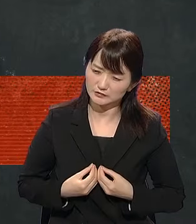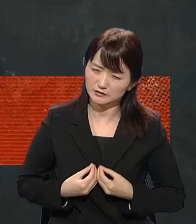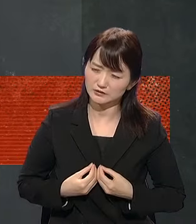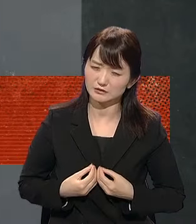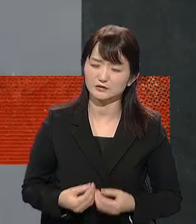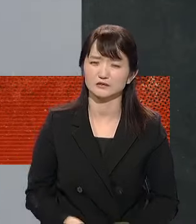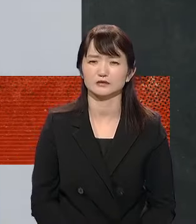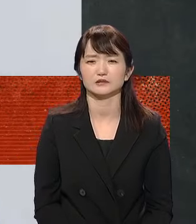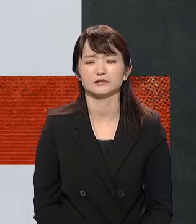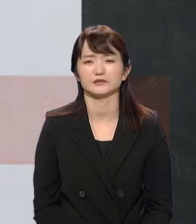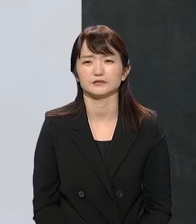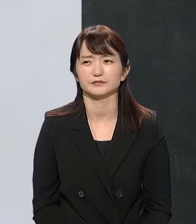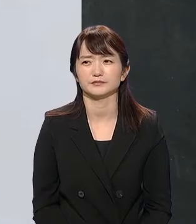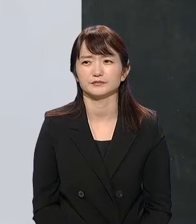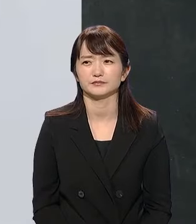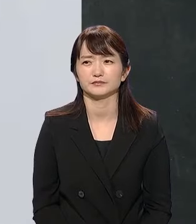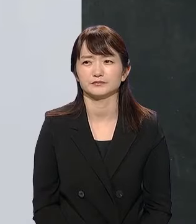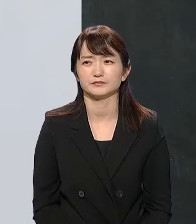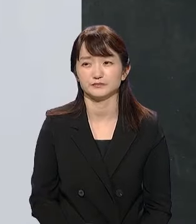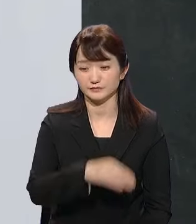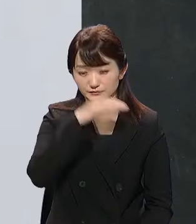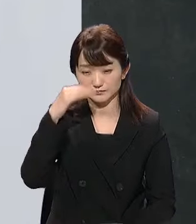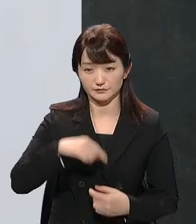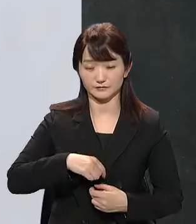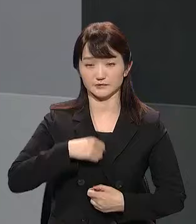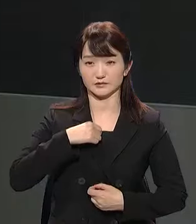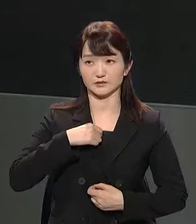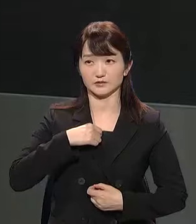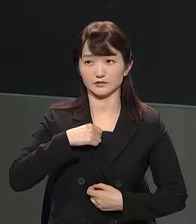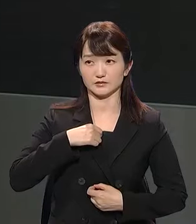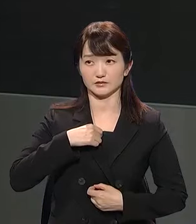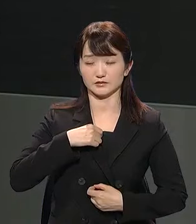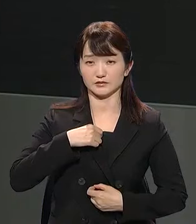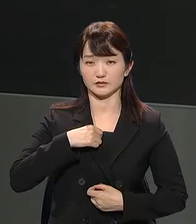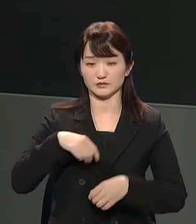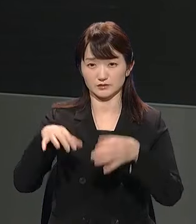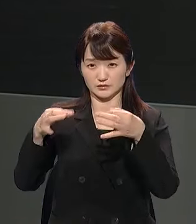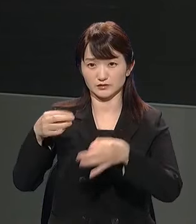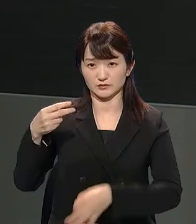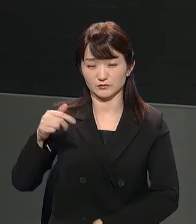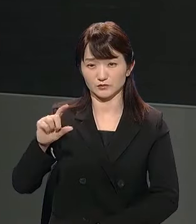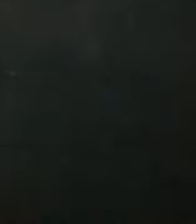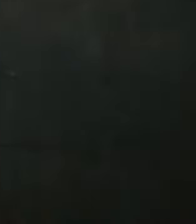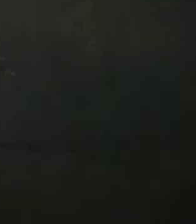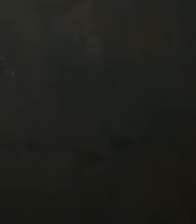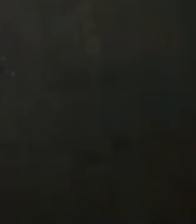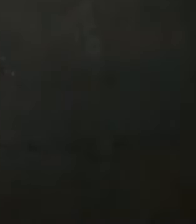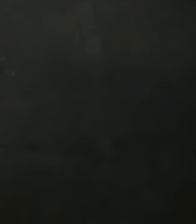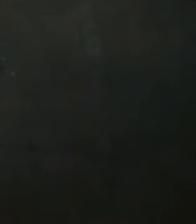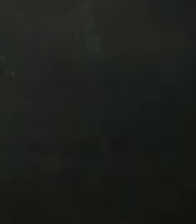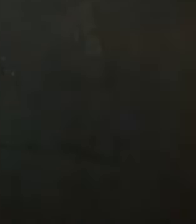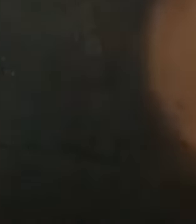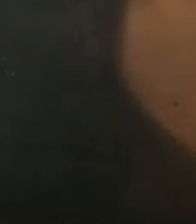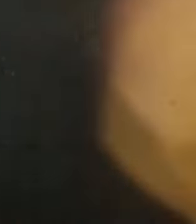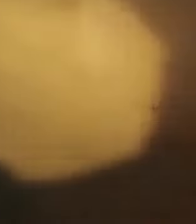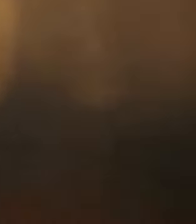비춰봤을 때 그러니까 말입니다 그 정의로운 막 어 협객 김두한의 그 역할을 하던 어